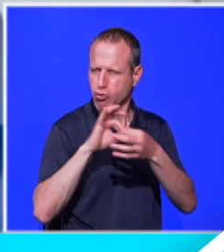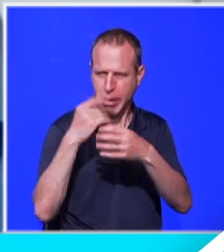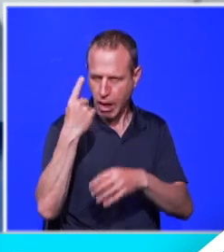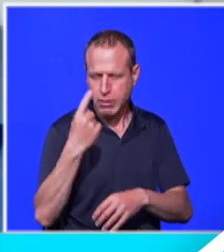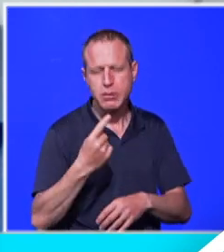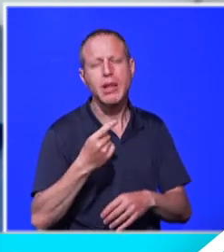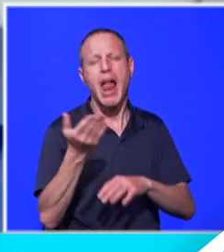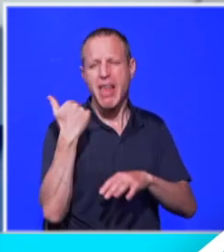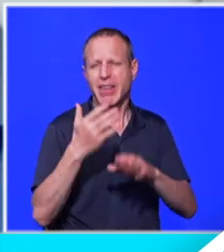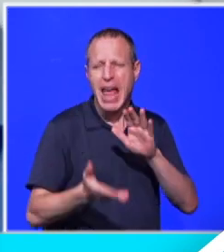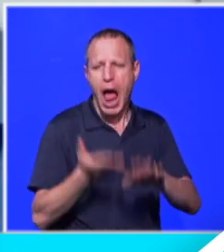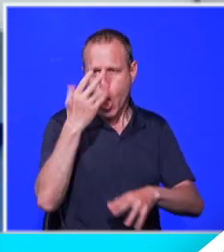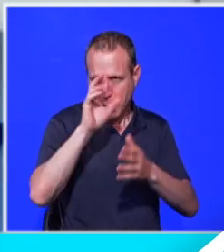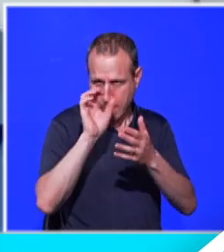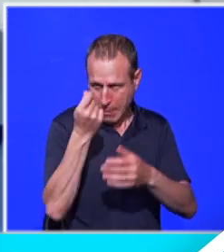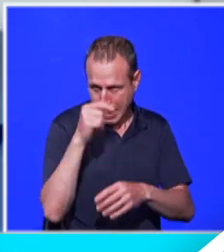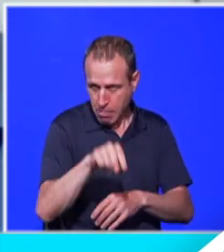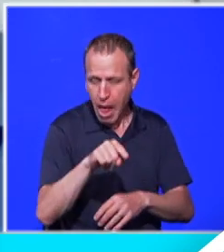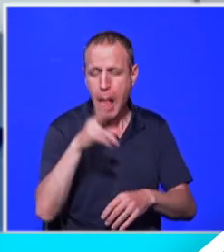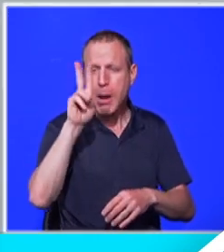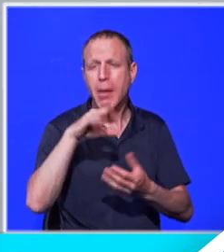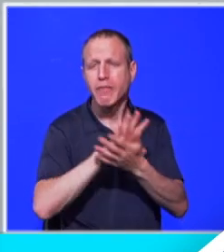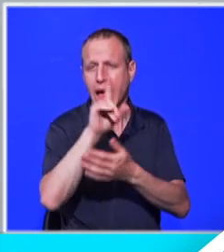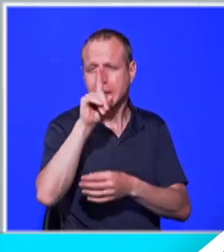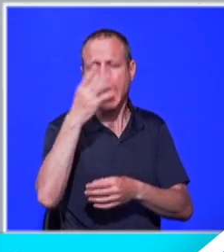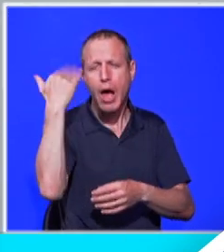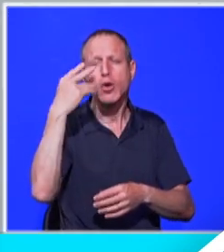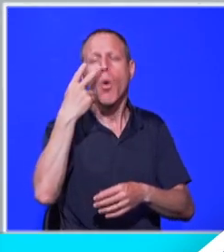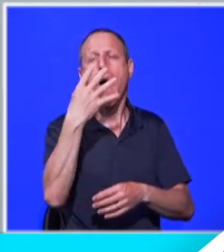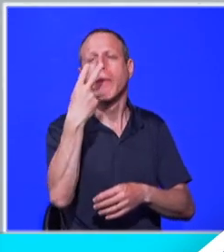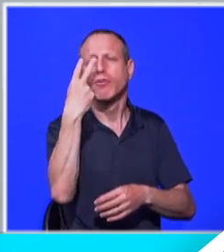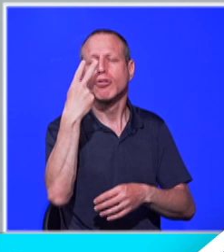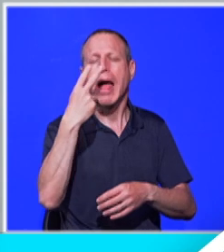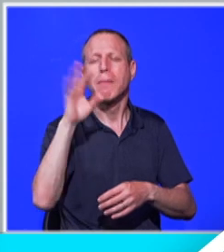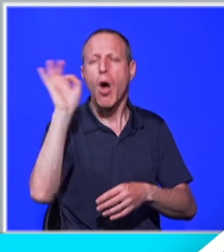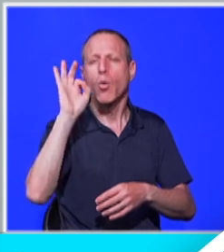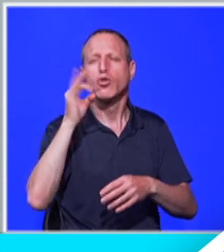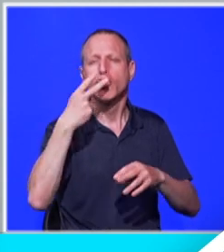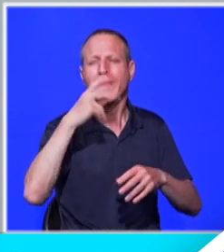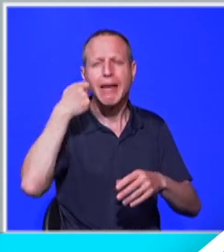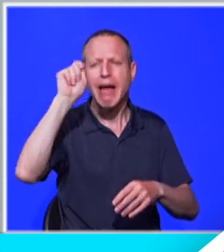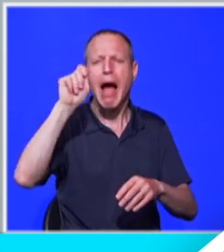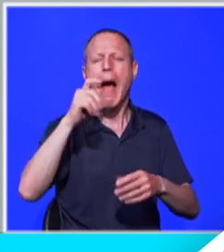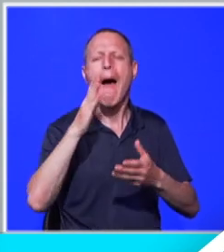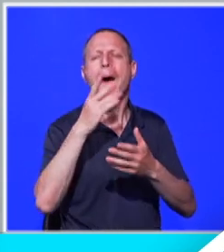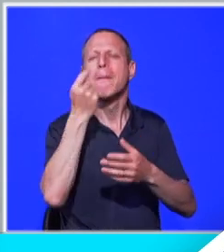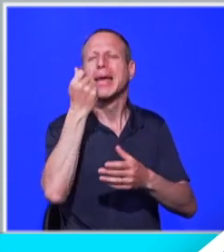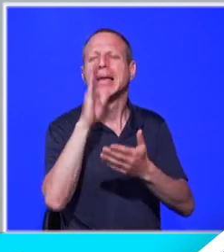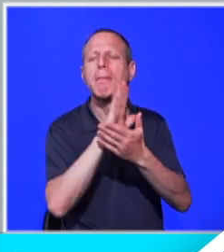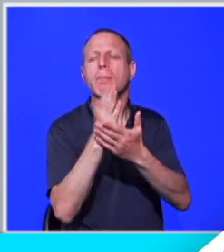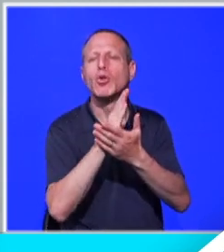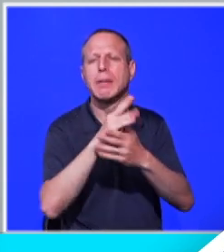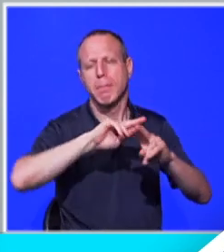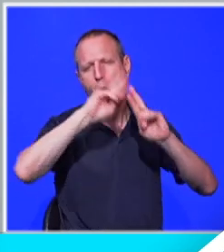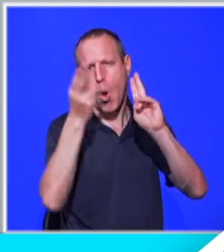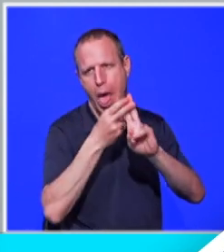האלה, ב-2011, היינו 42% יותר יקר מהמחירים הממוצעים במערב, במחאה החברתית, לא במערב, סליחה,